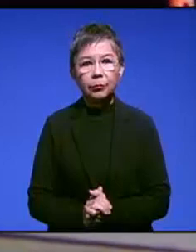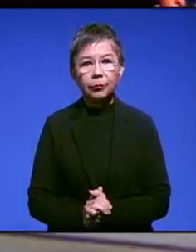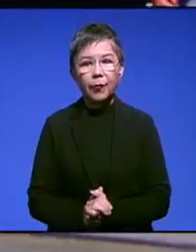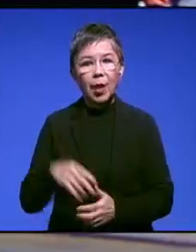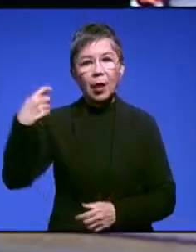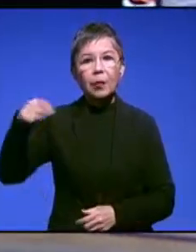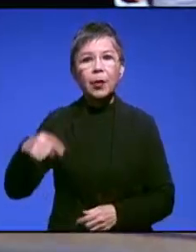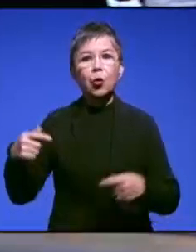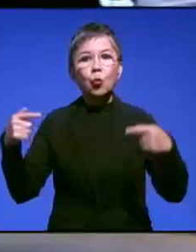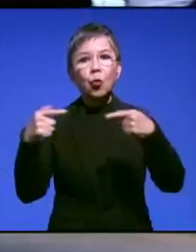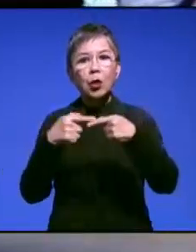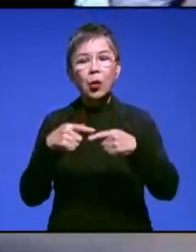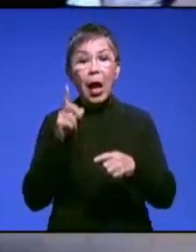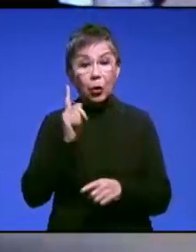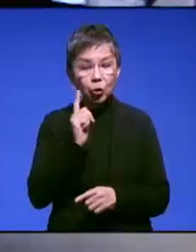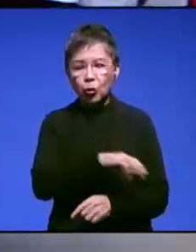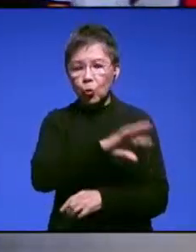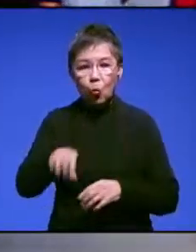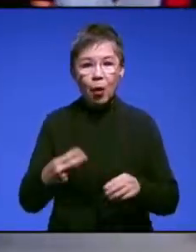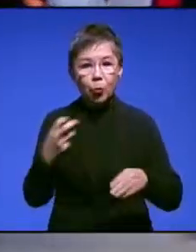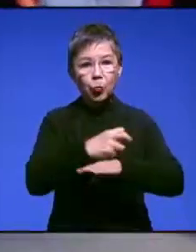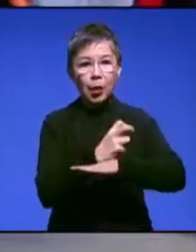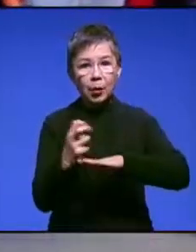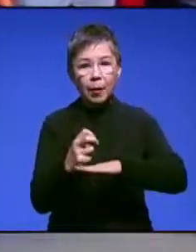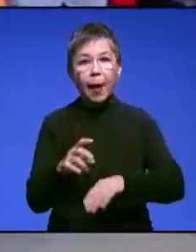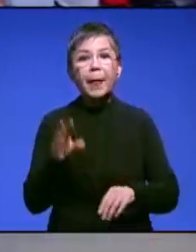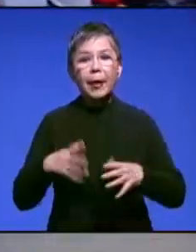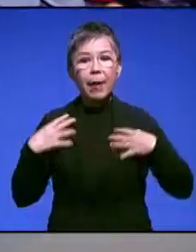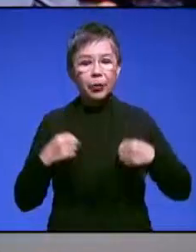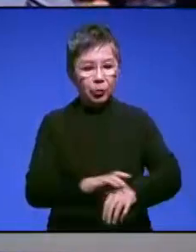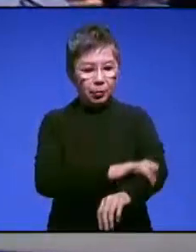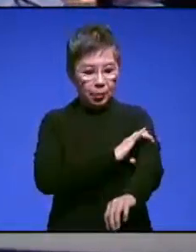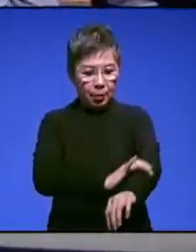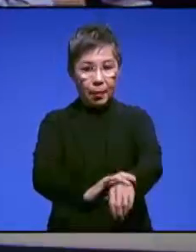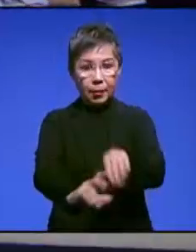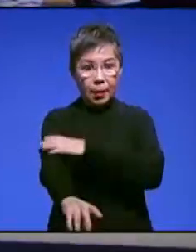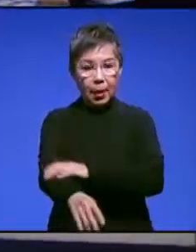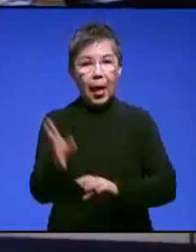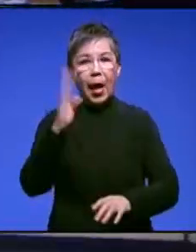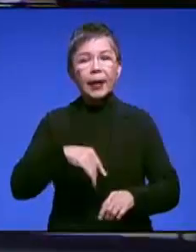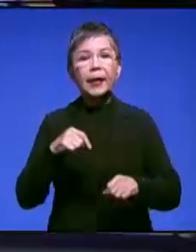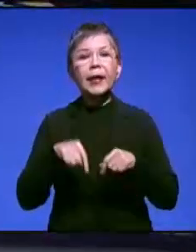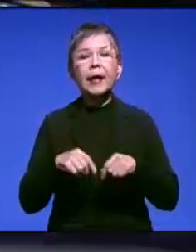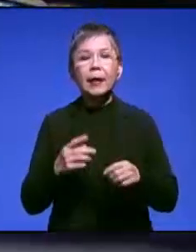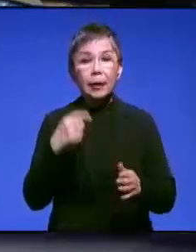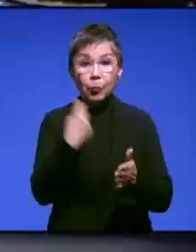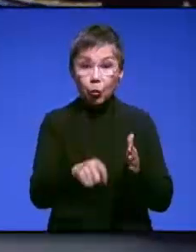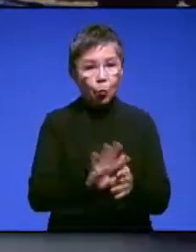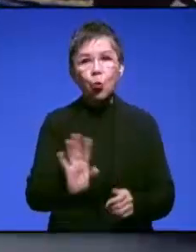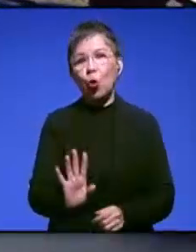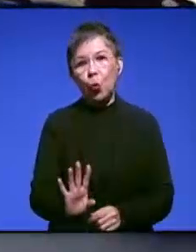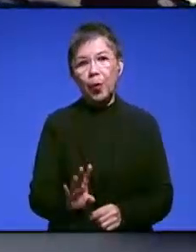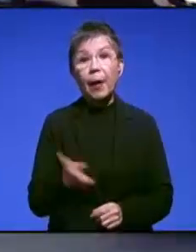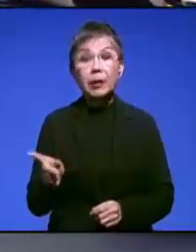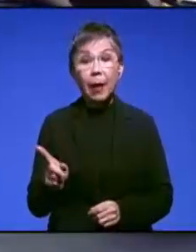Meski Kementerian Perhubungan telah mewajibkan penumpang KRL untuk memakai baju lengan panjang, hingga hari ini belum ada sanksi diberikan bagi